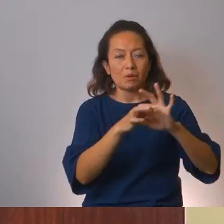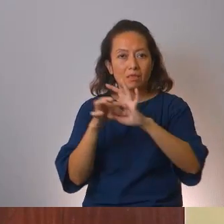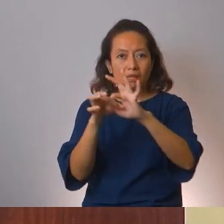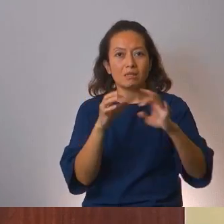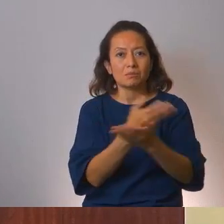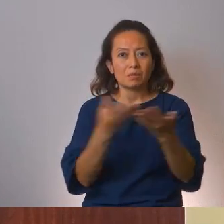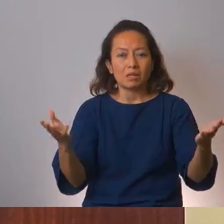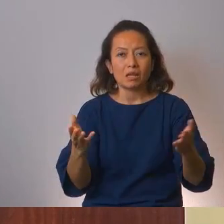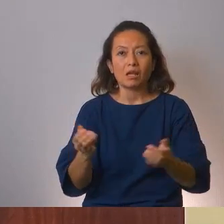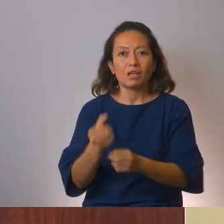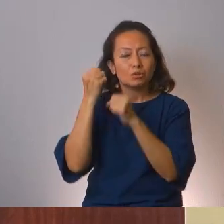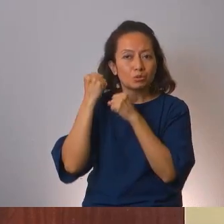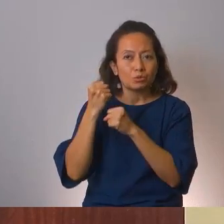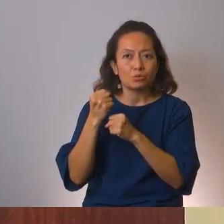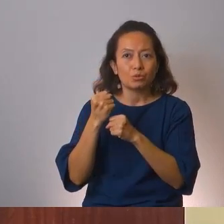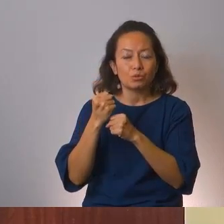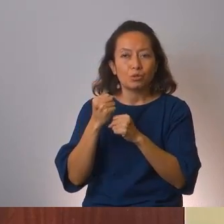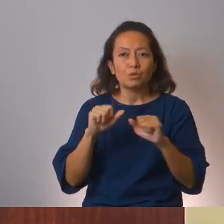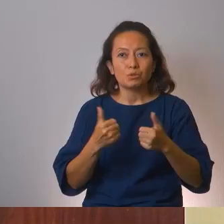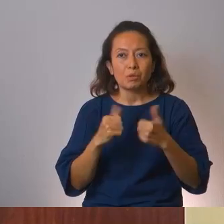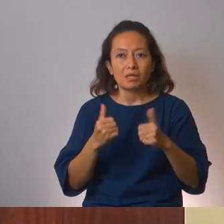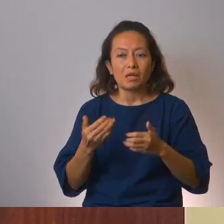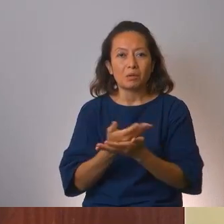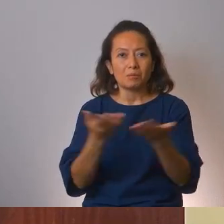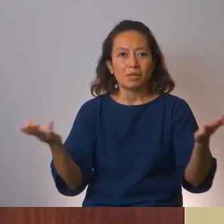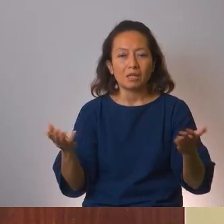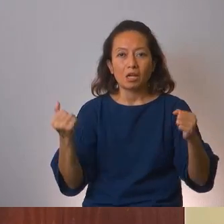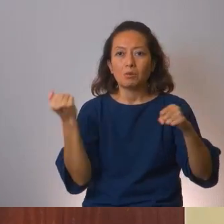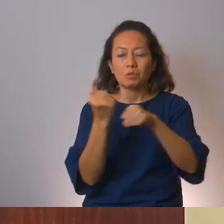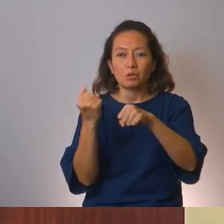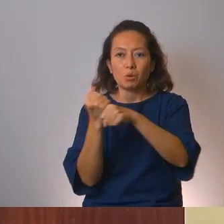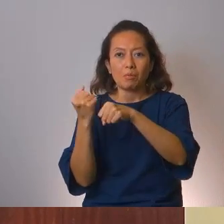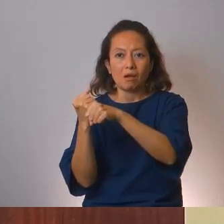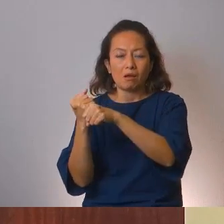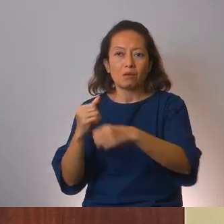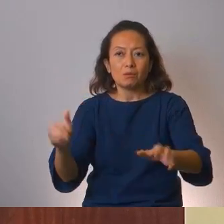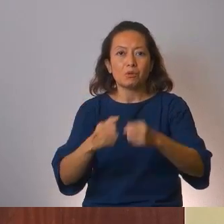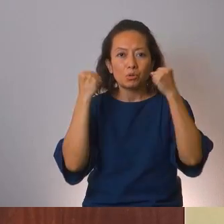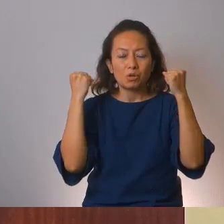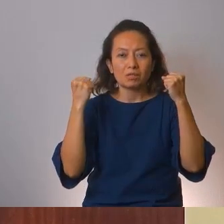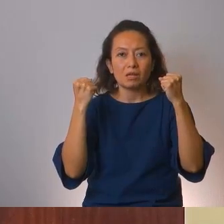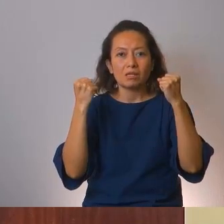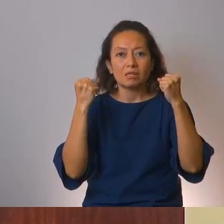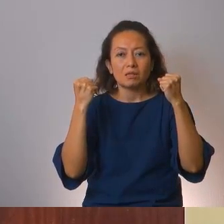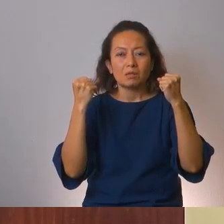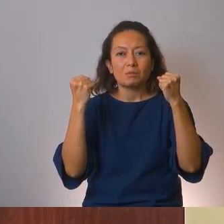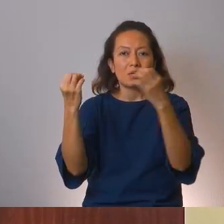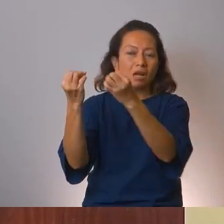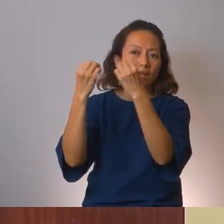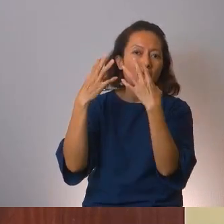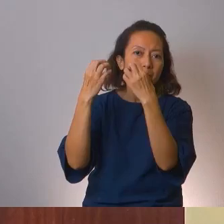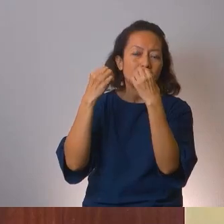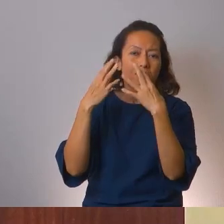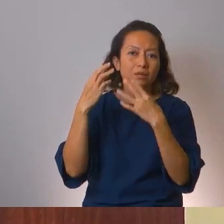mereka, agar mereka saling menopang dan menguatkan dalam menghadapi segala pengalaman, juga